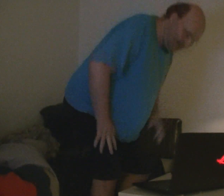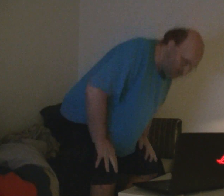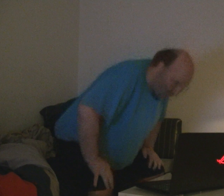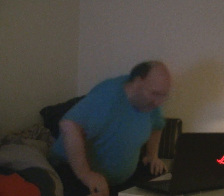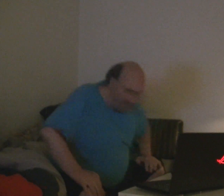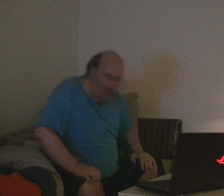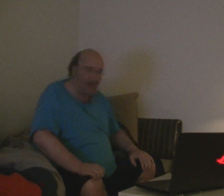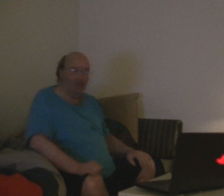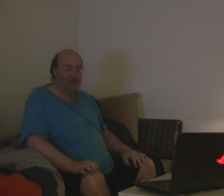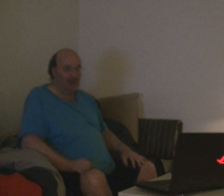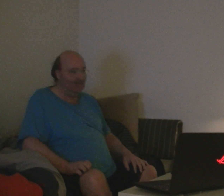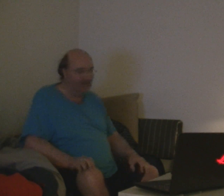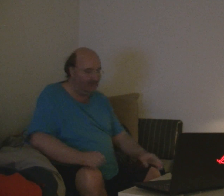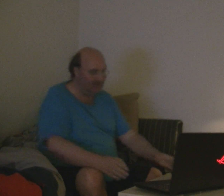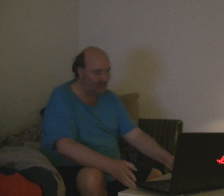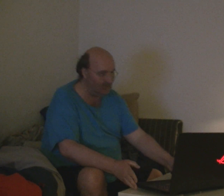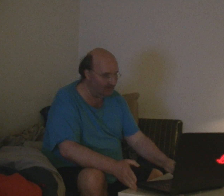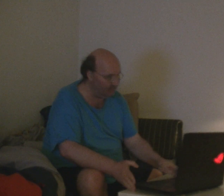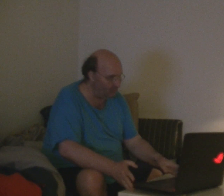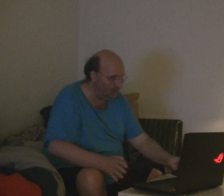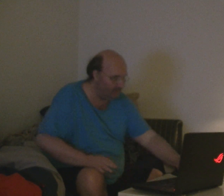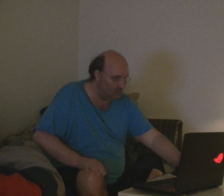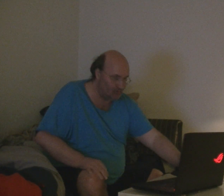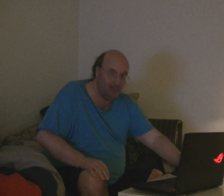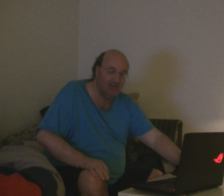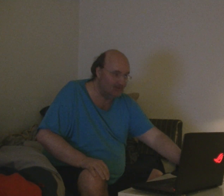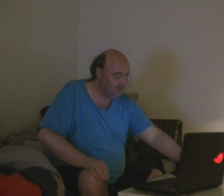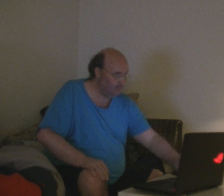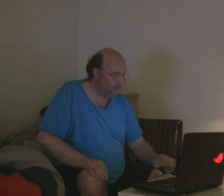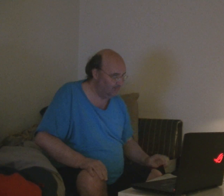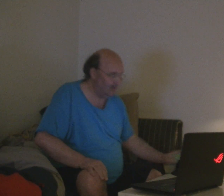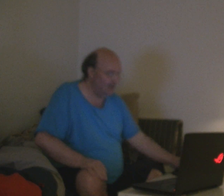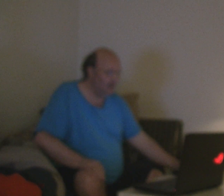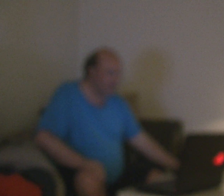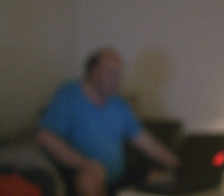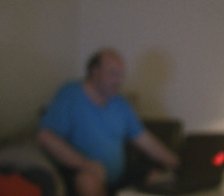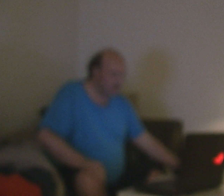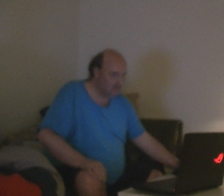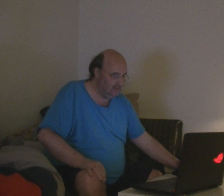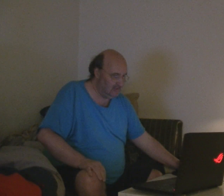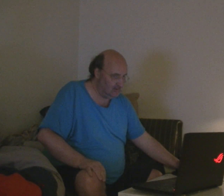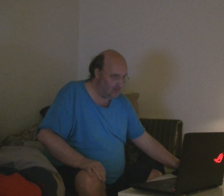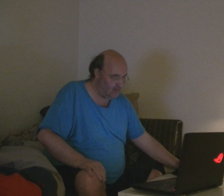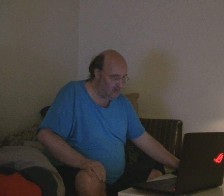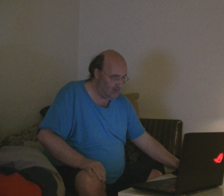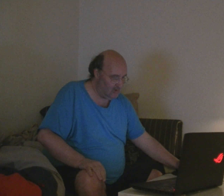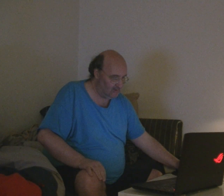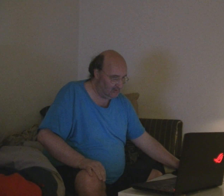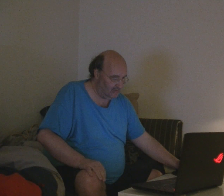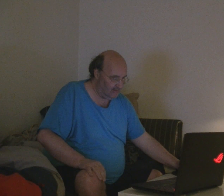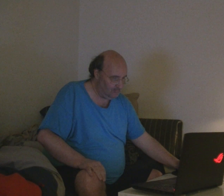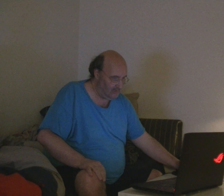Jeg har ikke noget at forberede mig så meget, det er fordi den her coronavirus smittet stiger, og